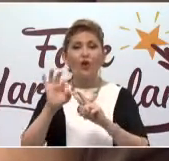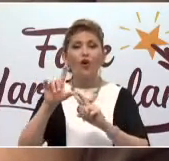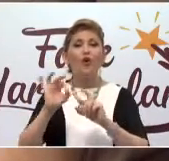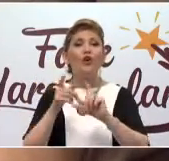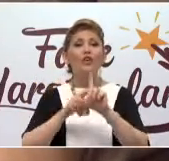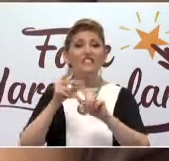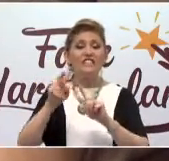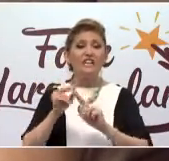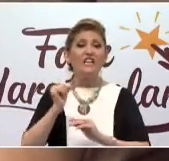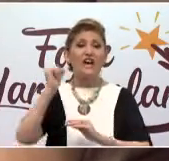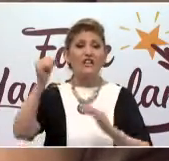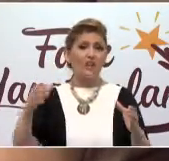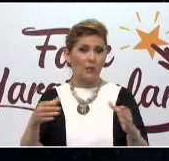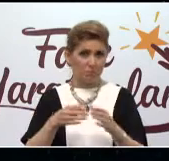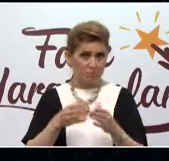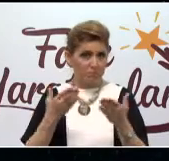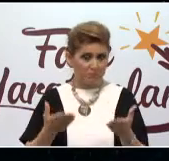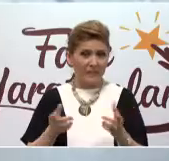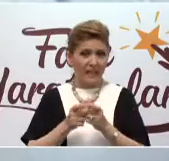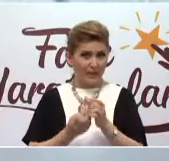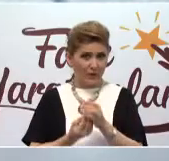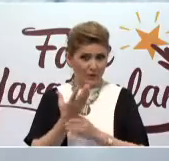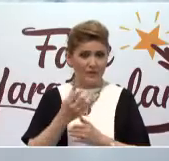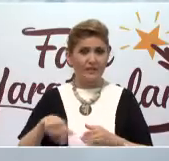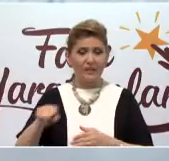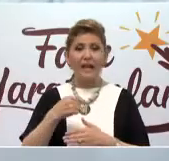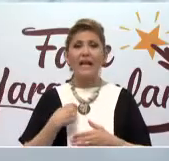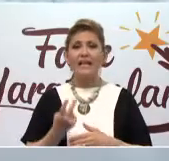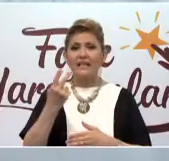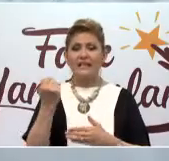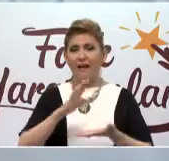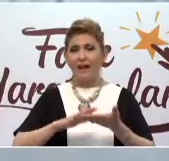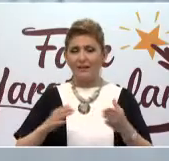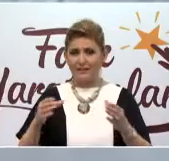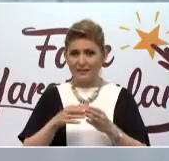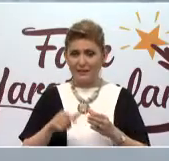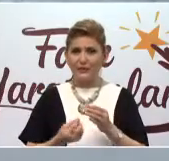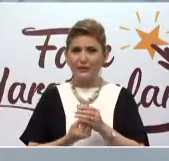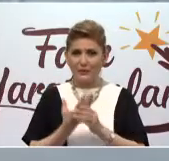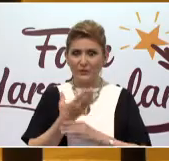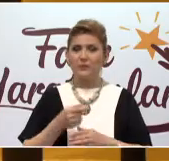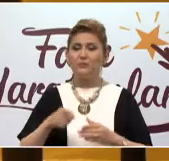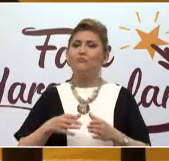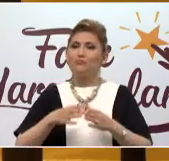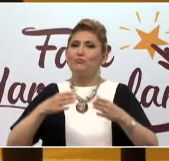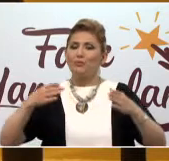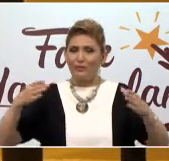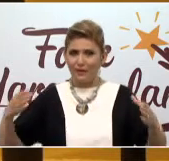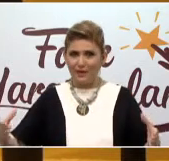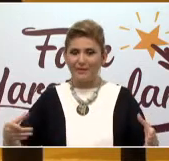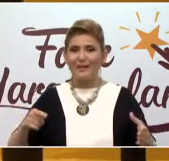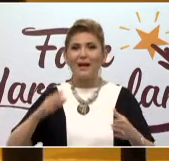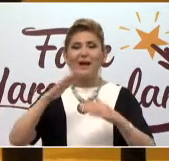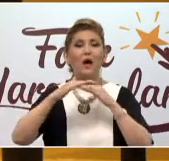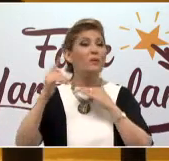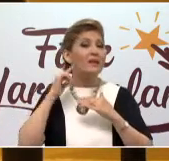sloganıyla kurulmuş bir dernek. 7 arkadaşın bir araya gelmesiyle kuruluyor ve kısa sürede büyüyerek kamuoyuna